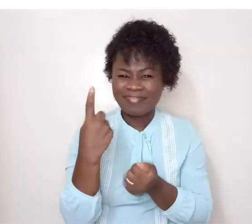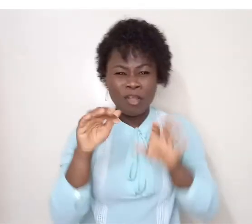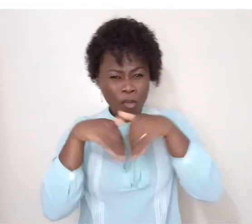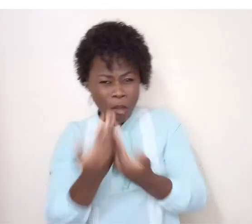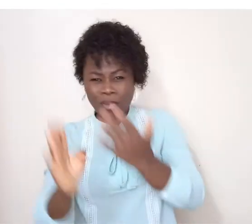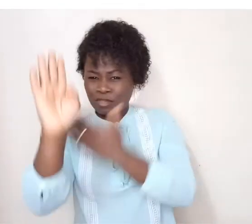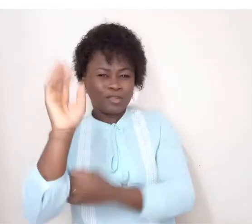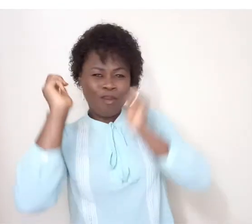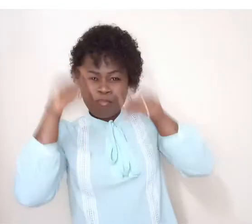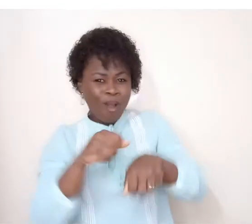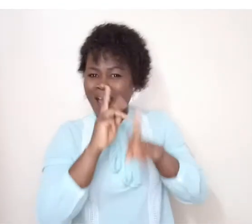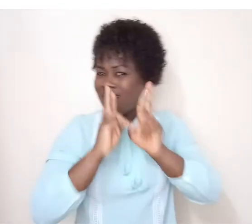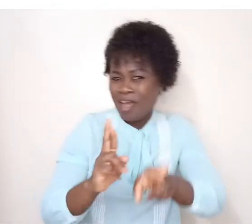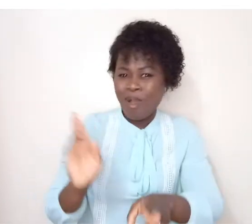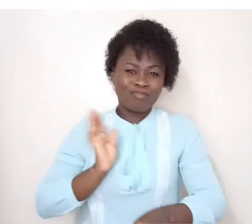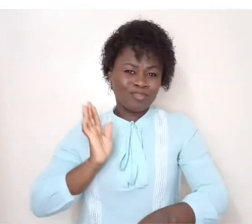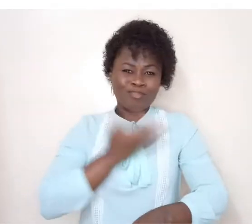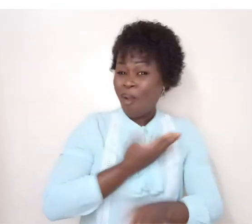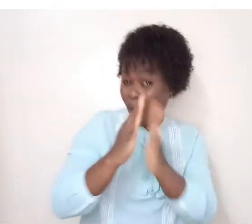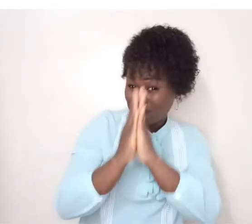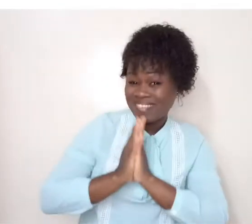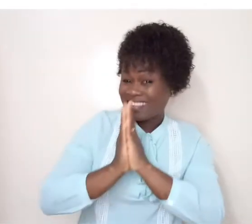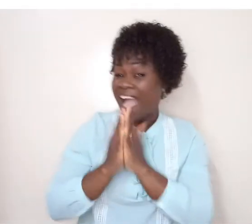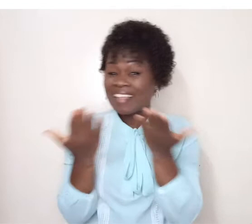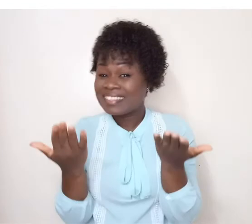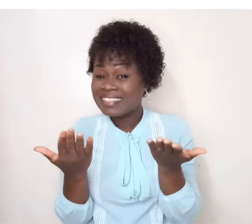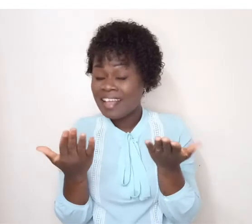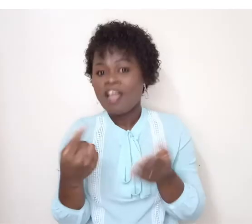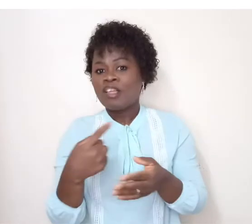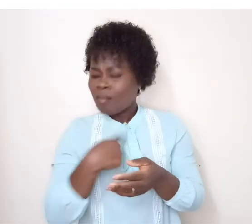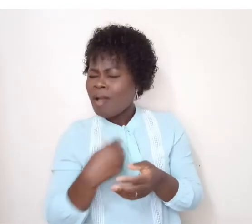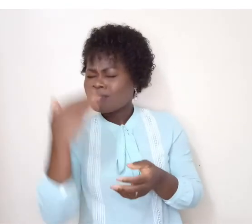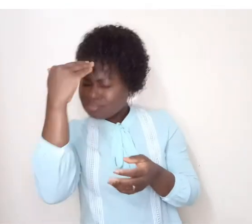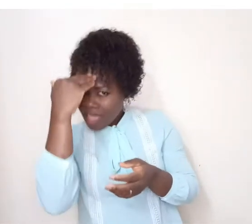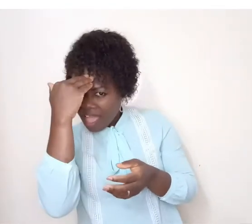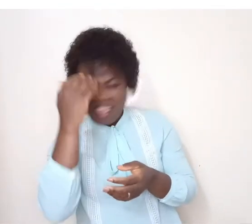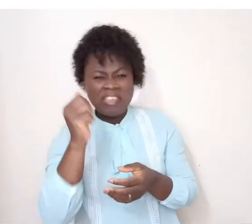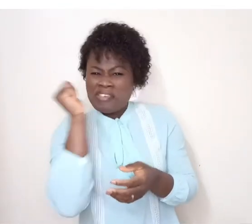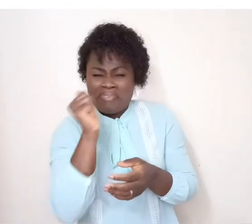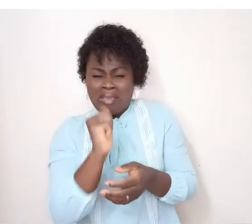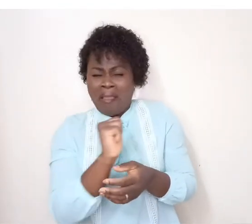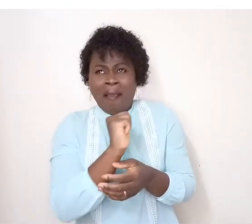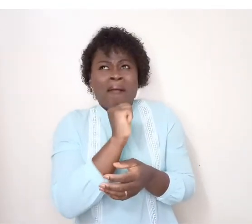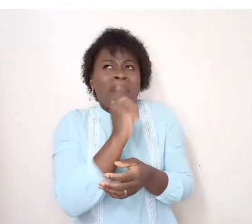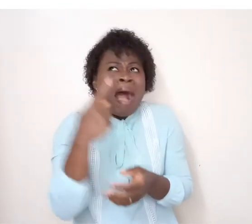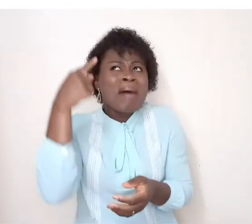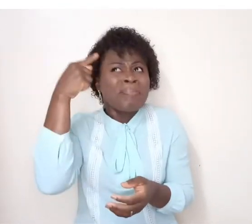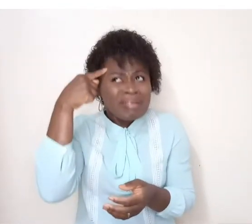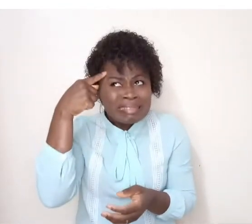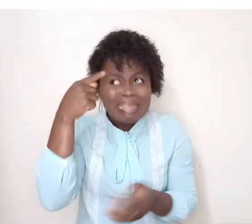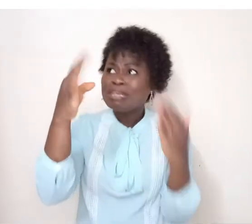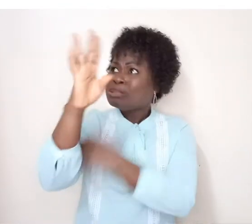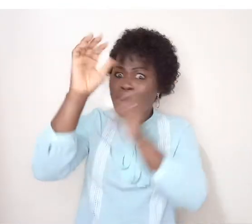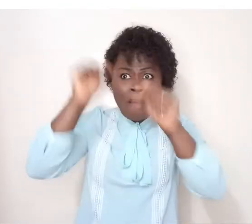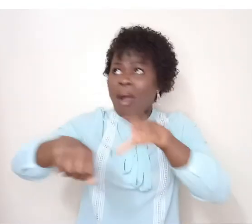il prendra pour répondre à nos prières. Je suis sûr que cette jeune femme n'a pas imaginé un seul instant